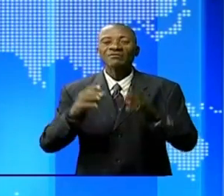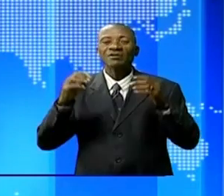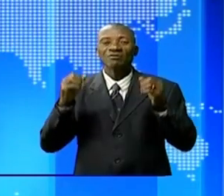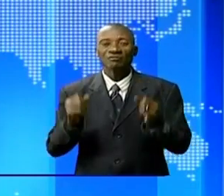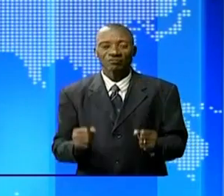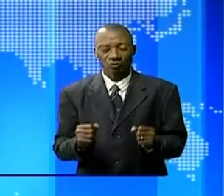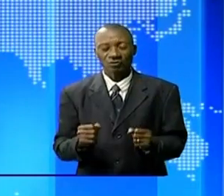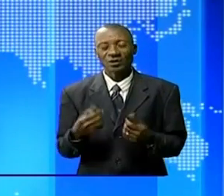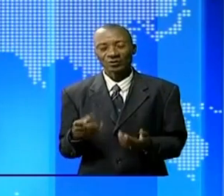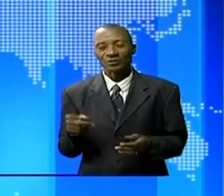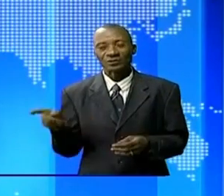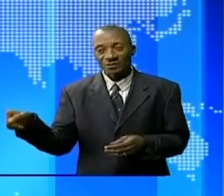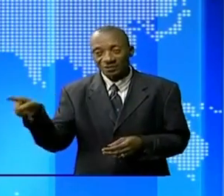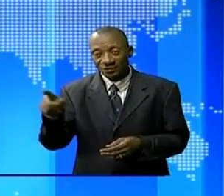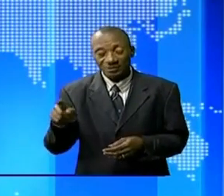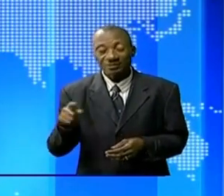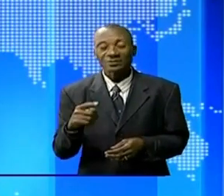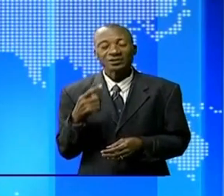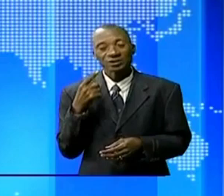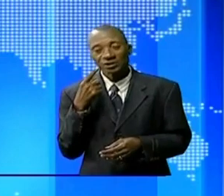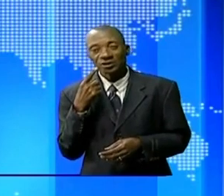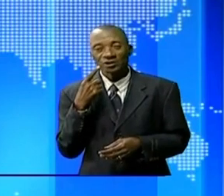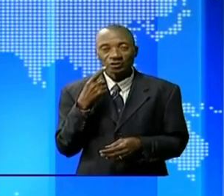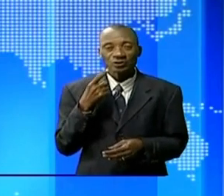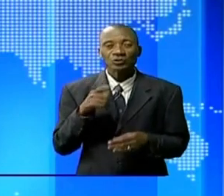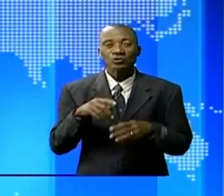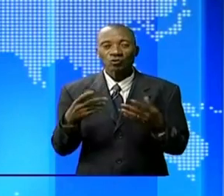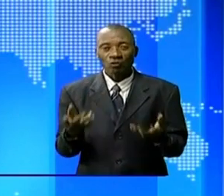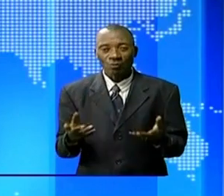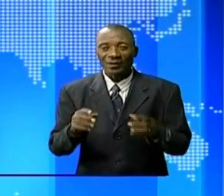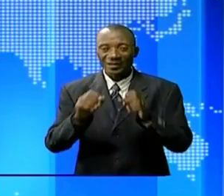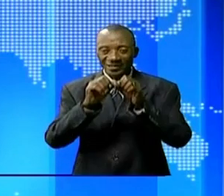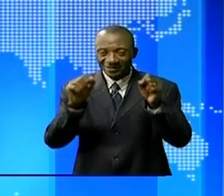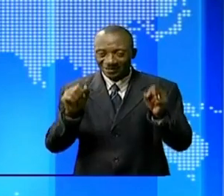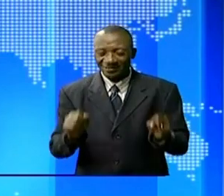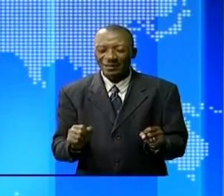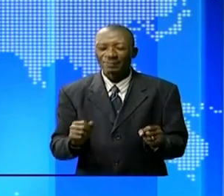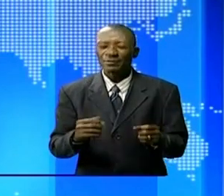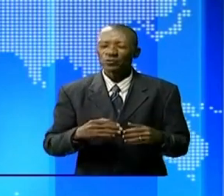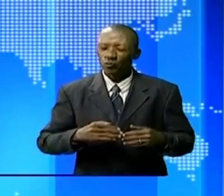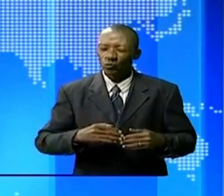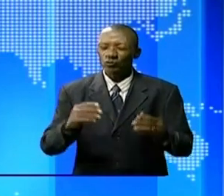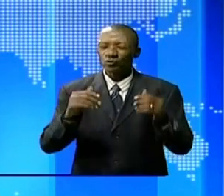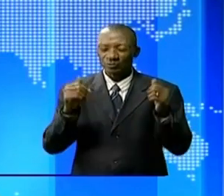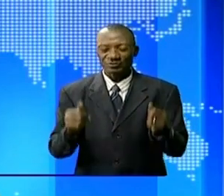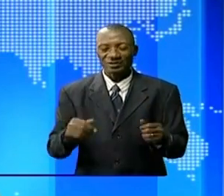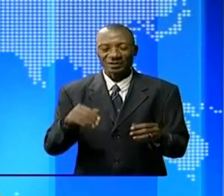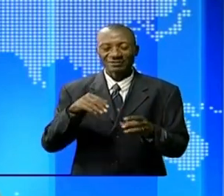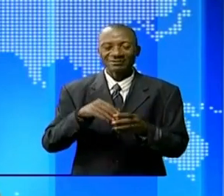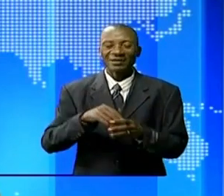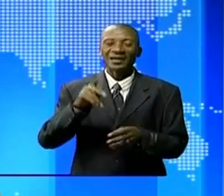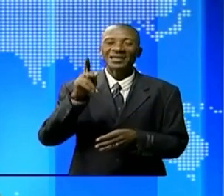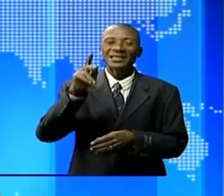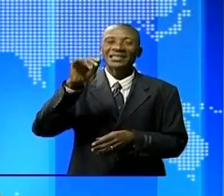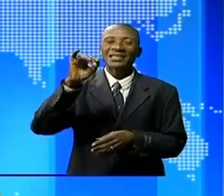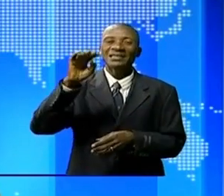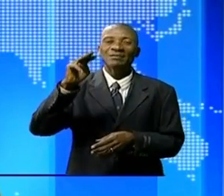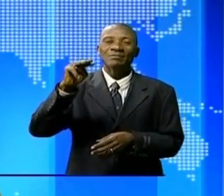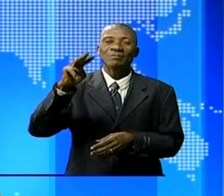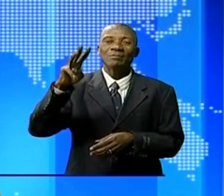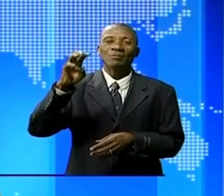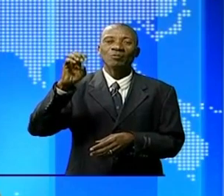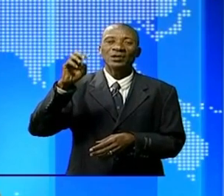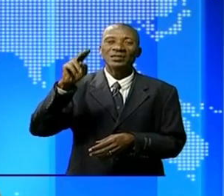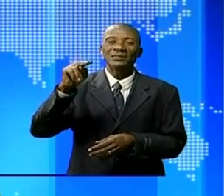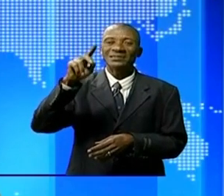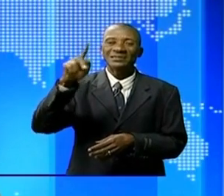voies et moyens pour l'applicabilité de ses soutiens à c'était à kimwenza gardant la commune de mont-ngafula chapka beaubois me